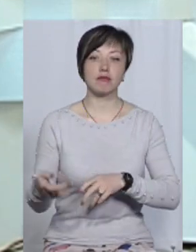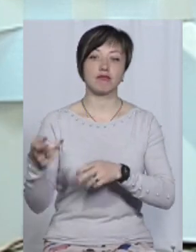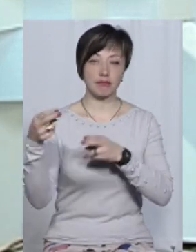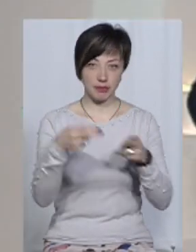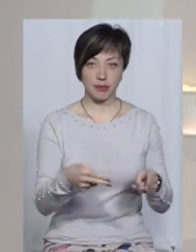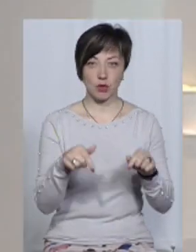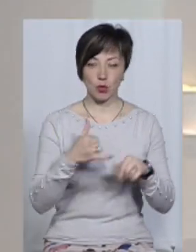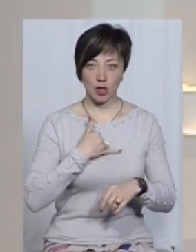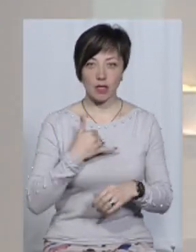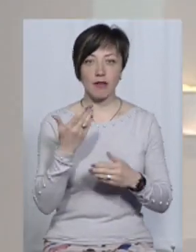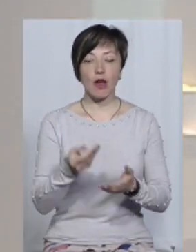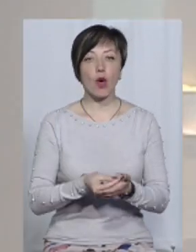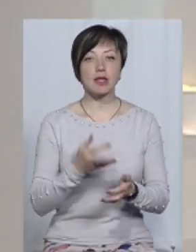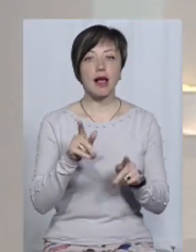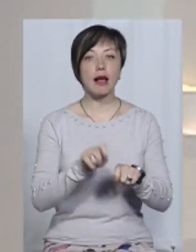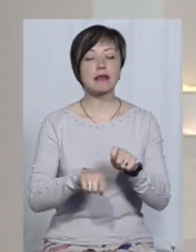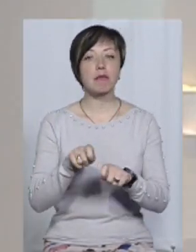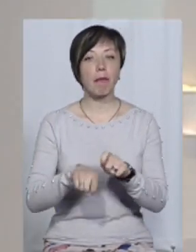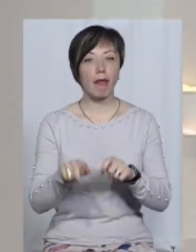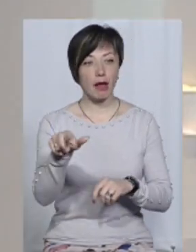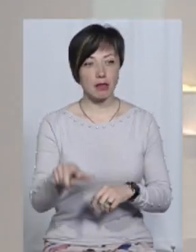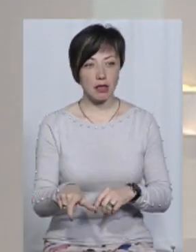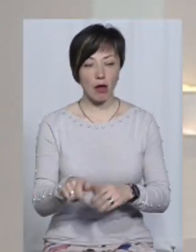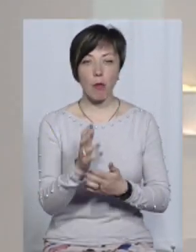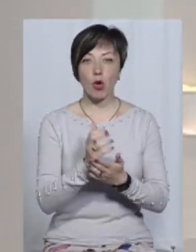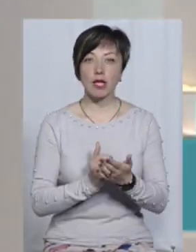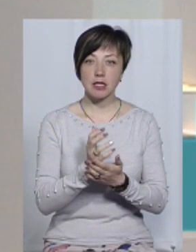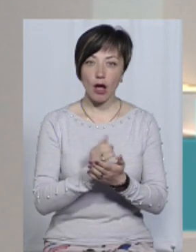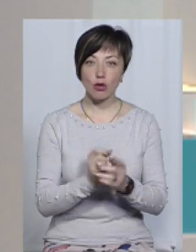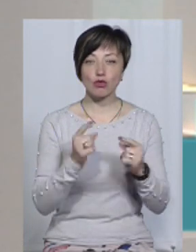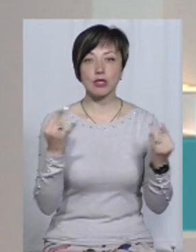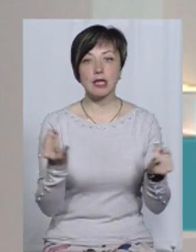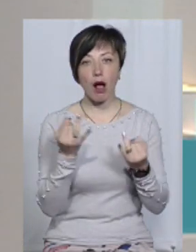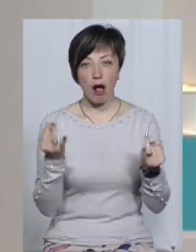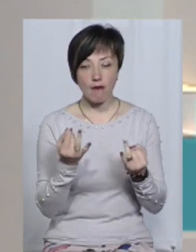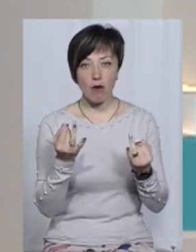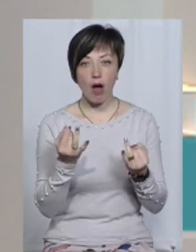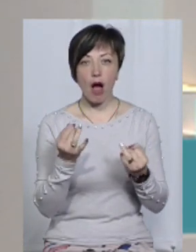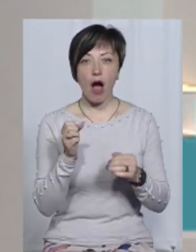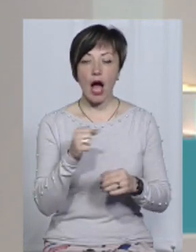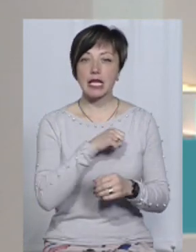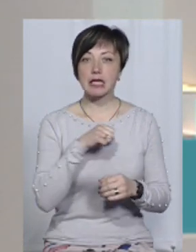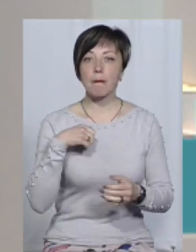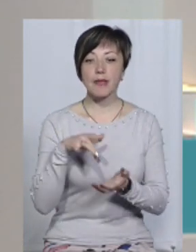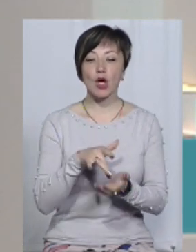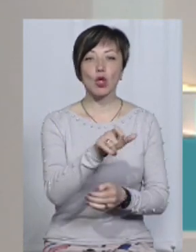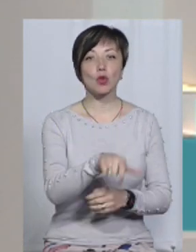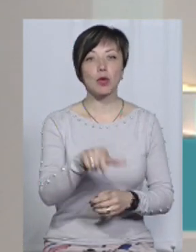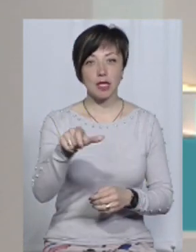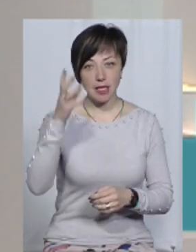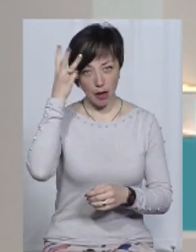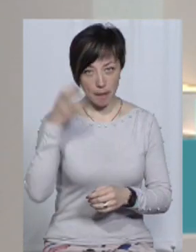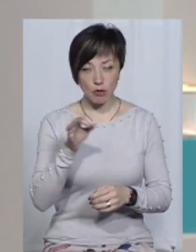їде. Ви оцінюєте як експерт потенціал, що цікаво. А самих туристів